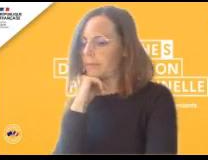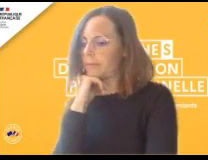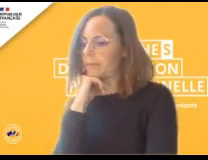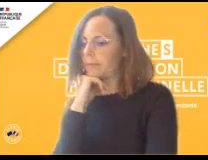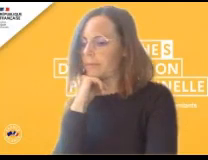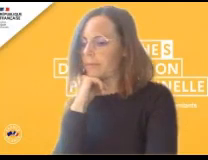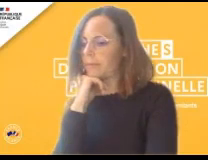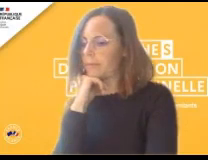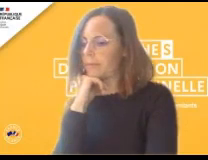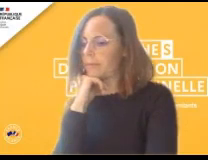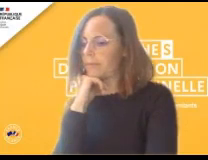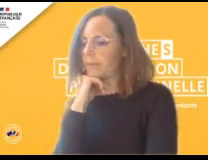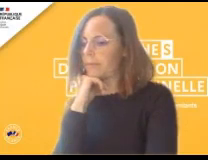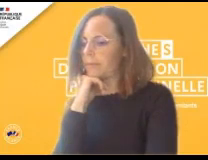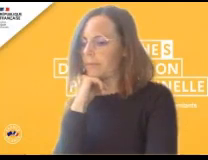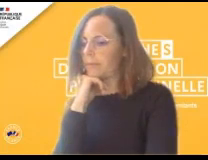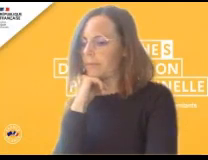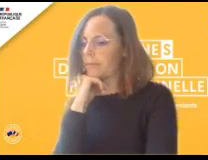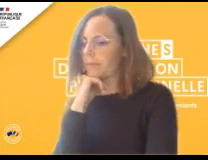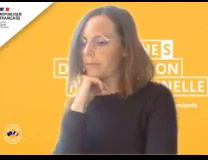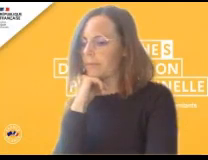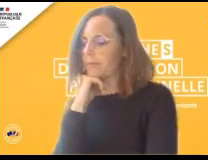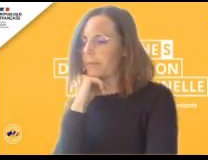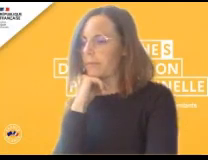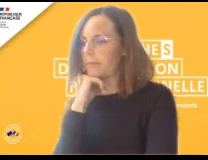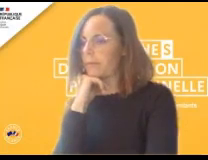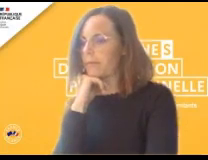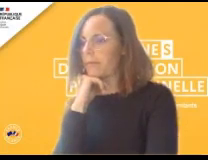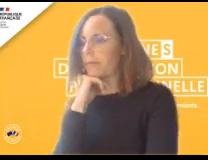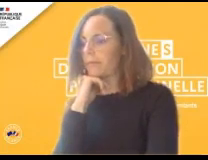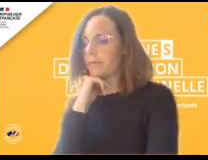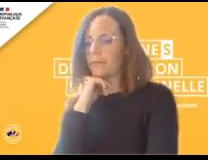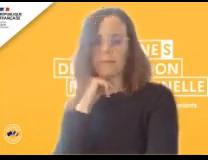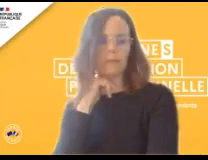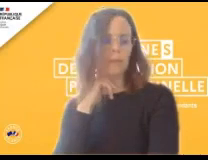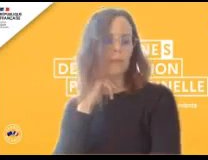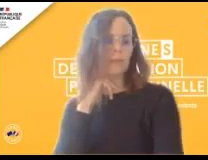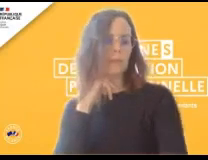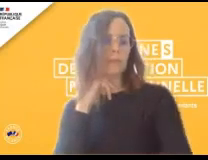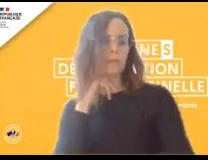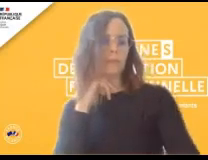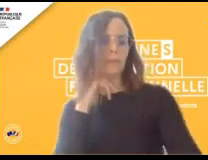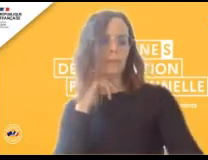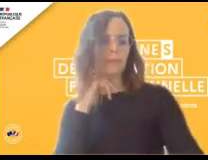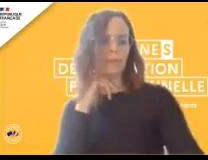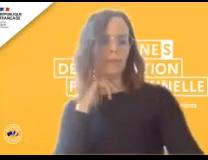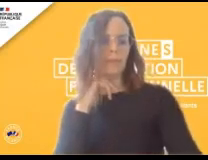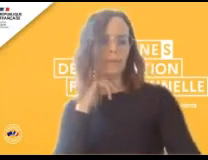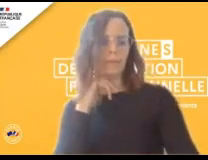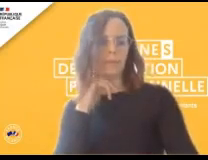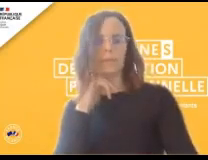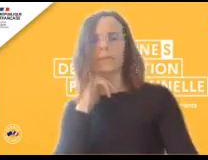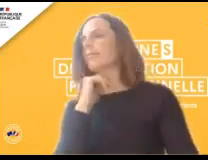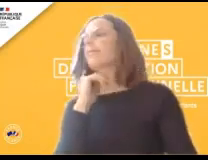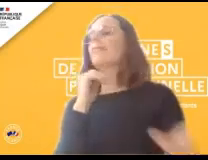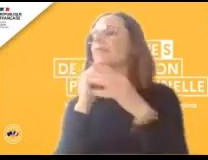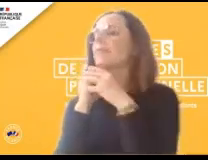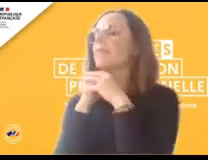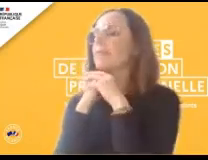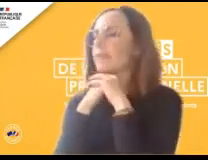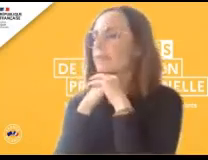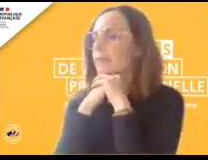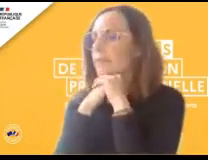cette rupture d'activité pour ne pas que le salarié, au moment où il envisage sa démission, se retrouve